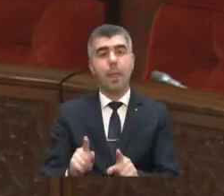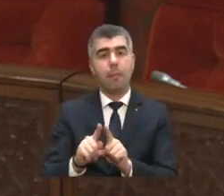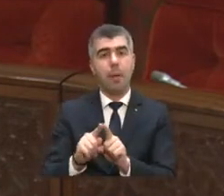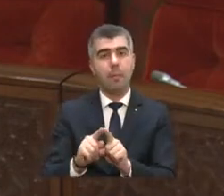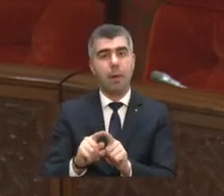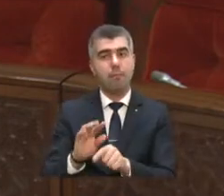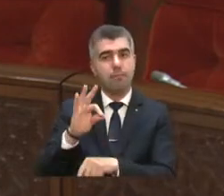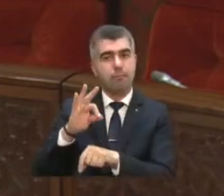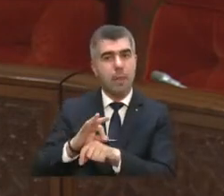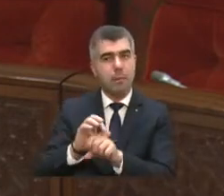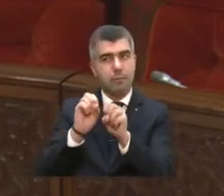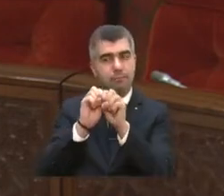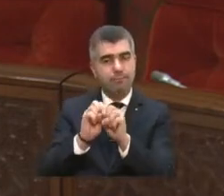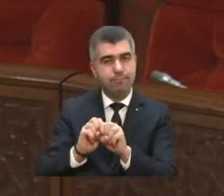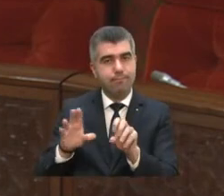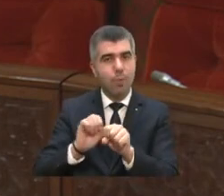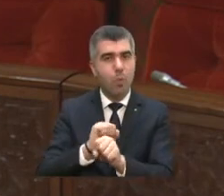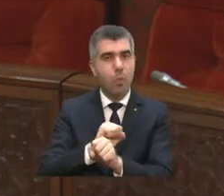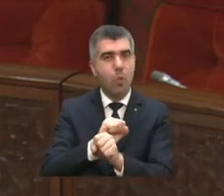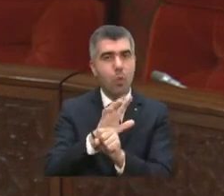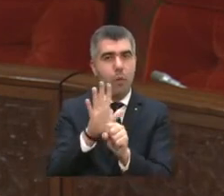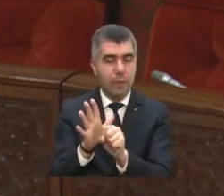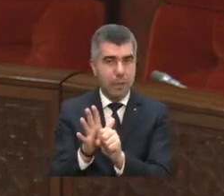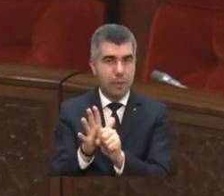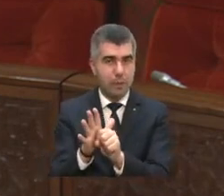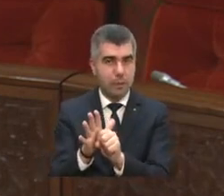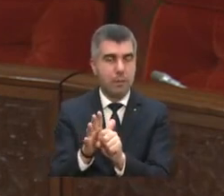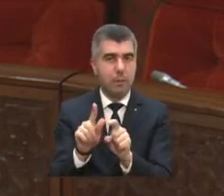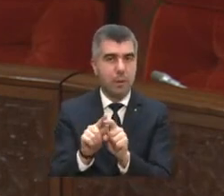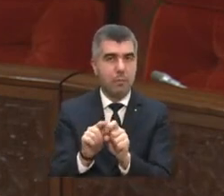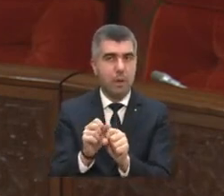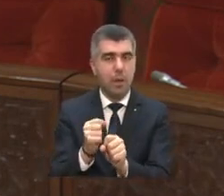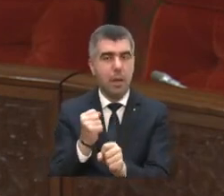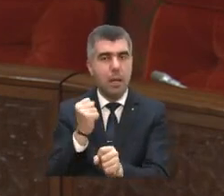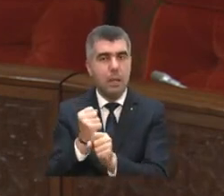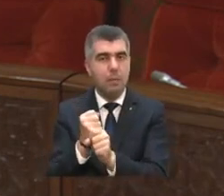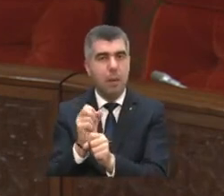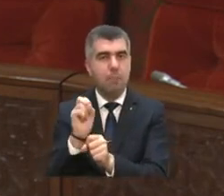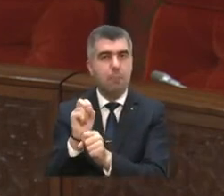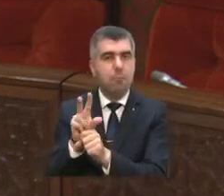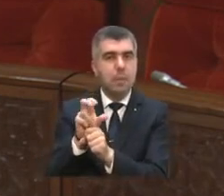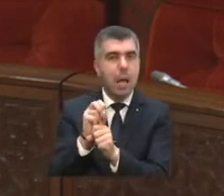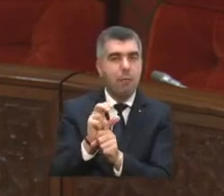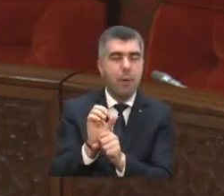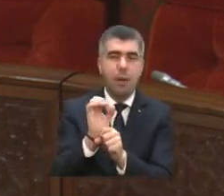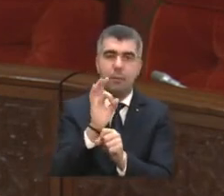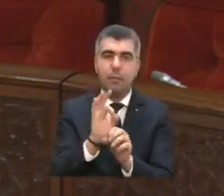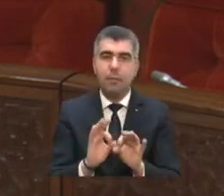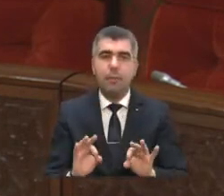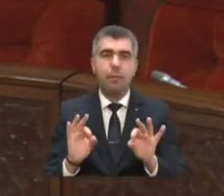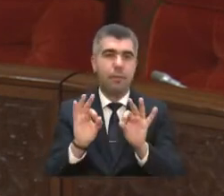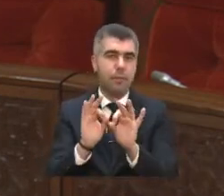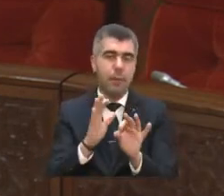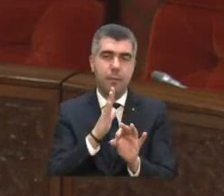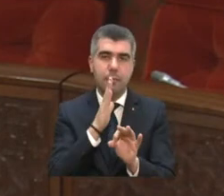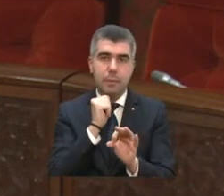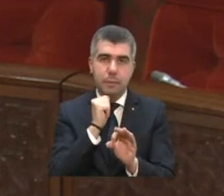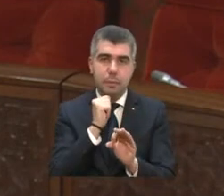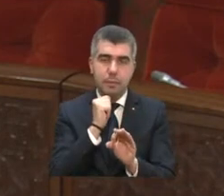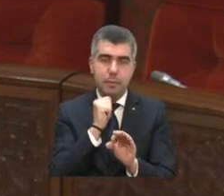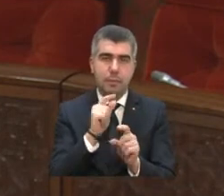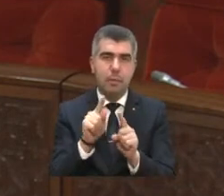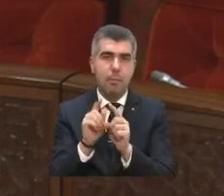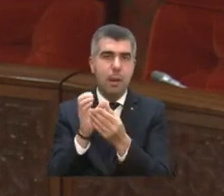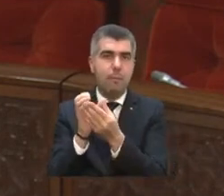الصحية بقوة على أنشطة نقل المسافرين بكل أنماطه، وتسببت في